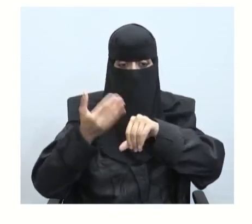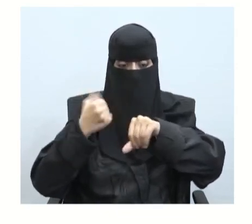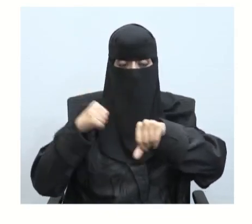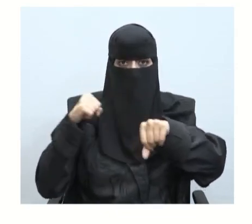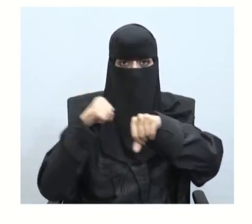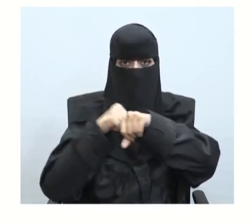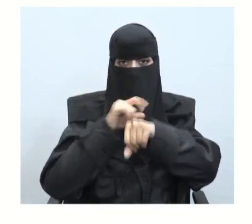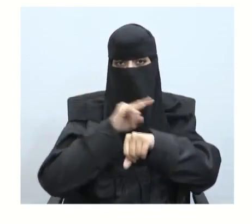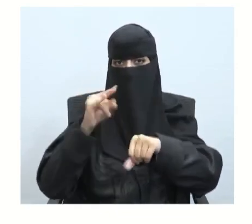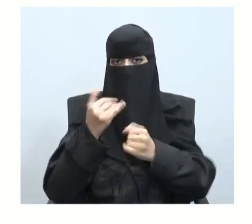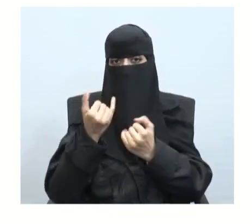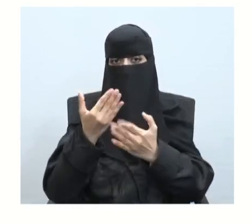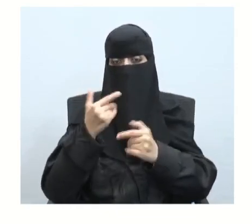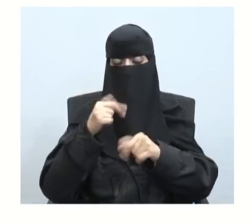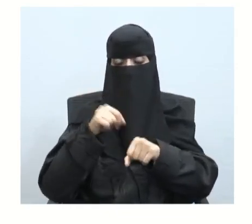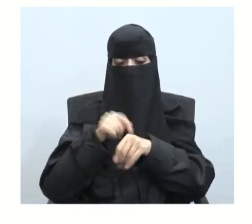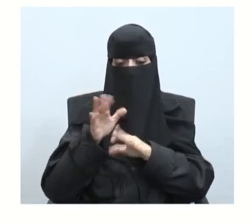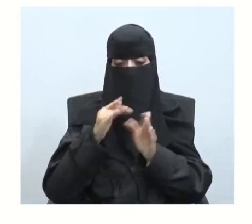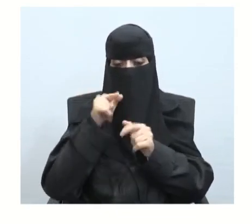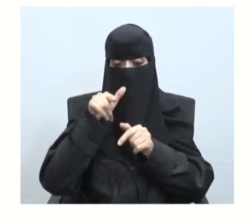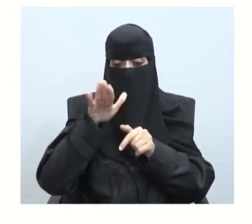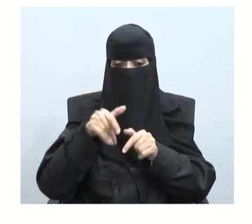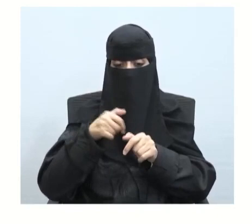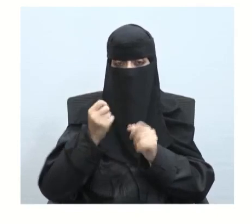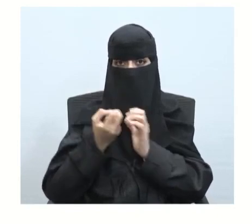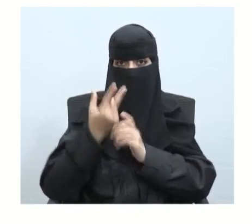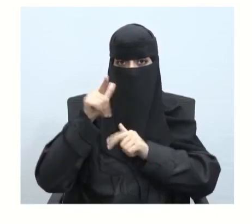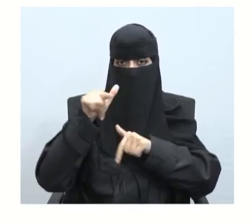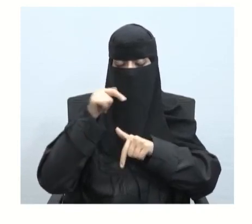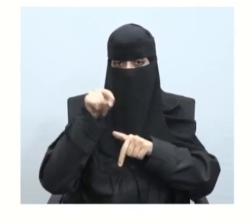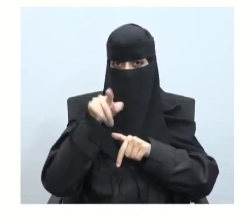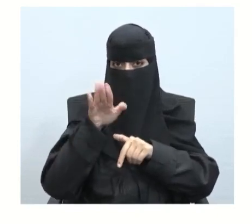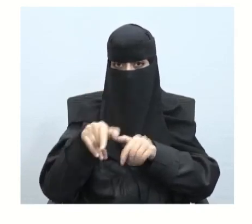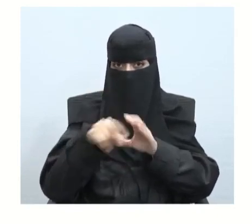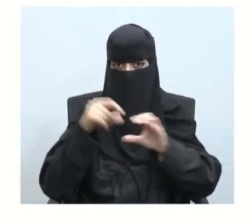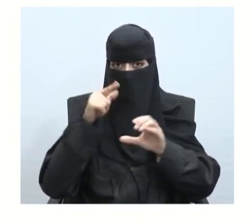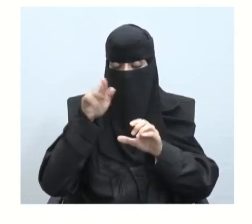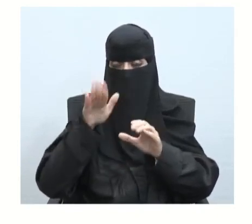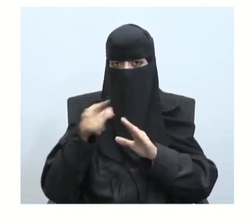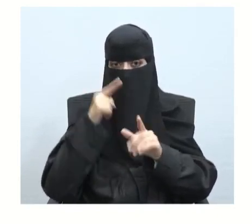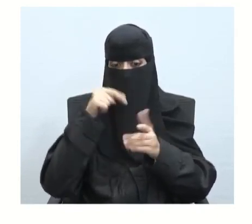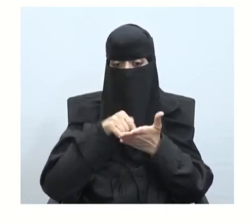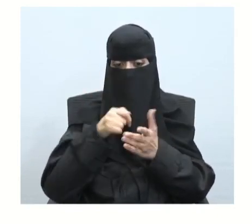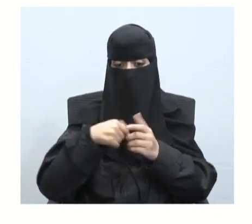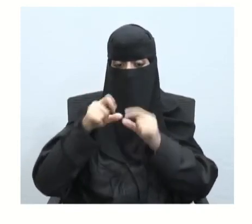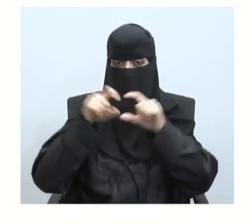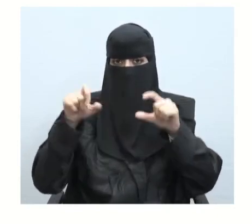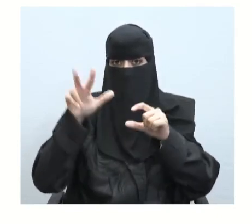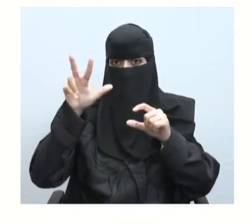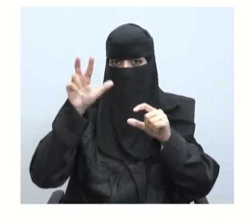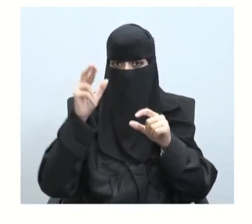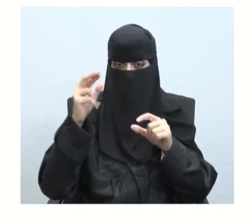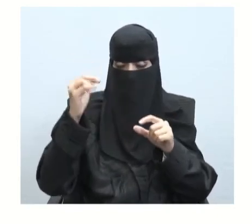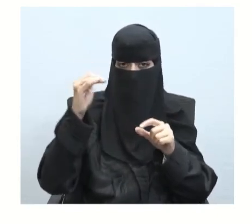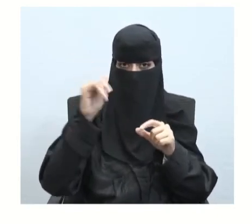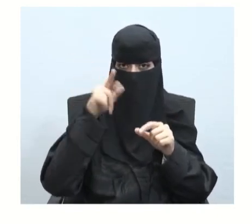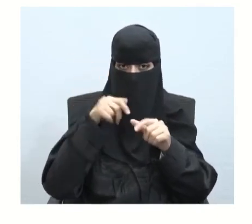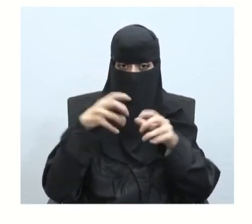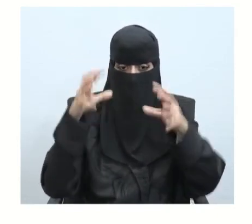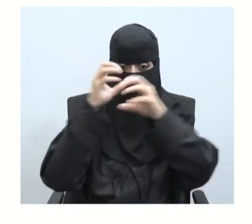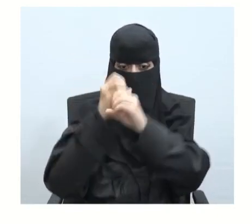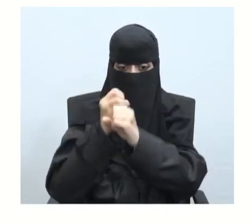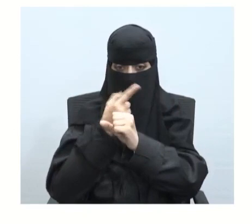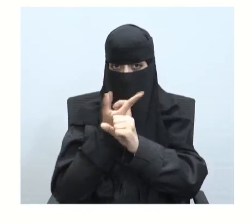تصادم عديم المرونه هنا استنتجنا من ذلك الدرس ان الزخم محفوظ غالبا في كافه